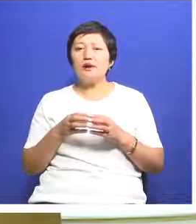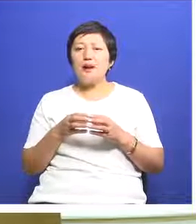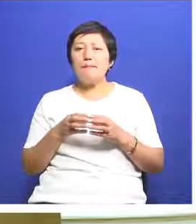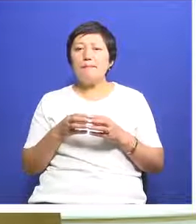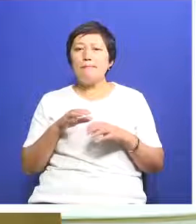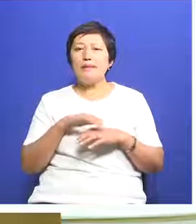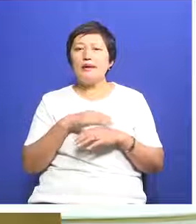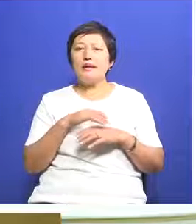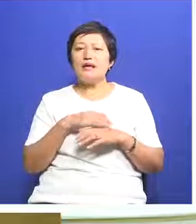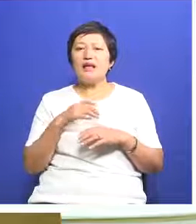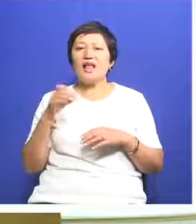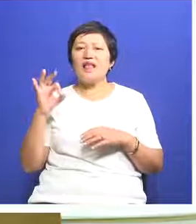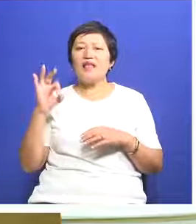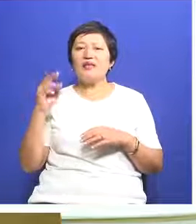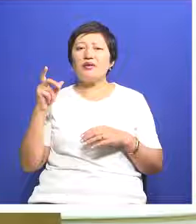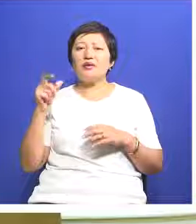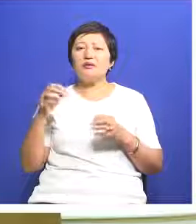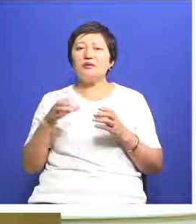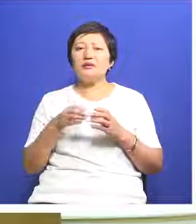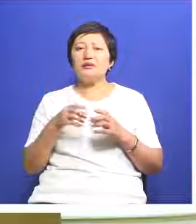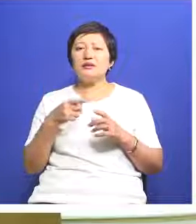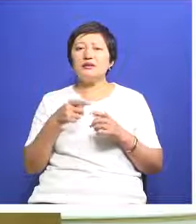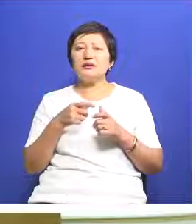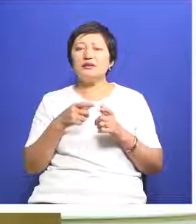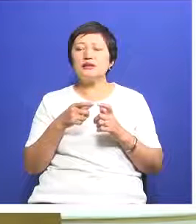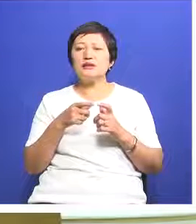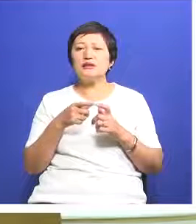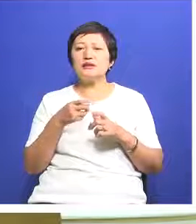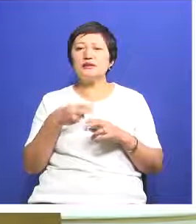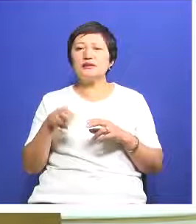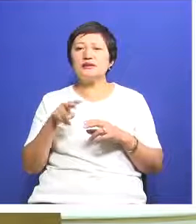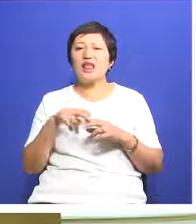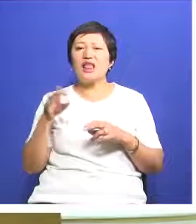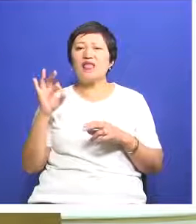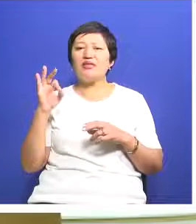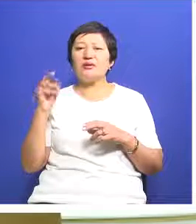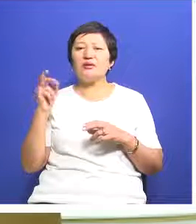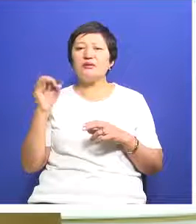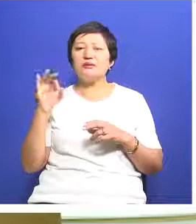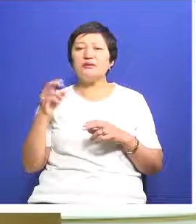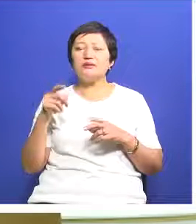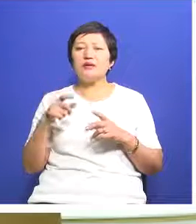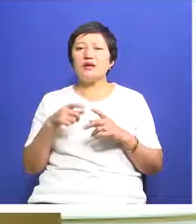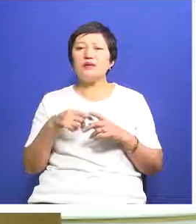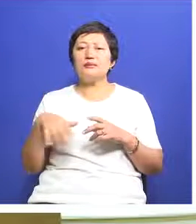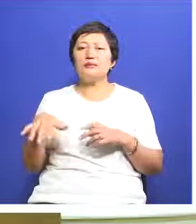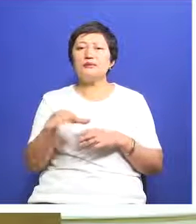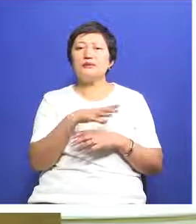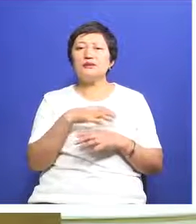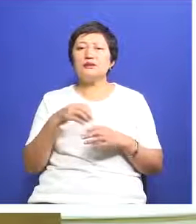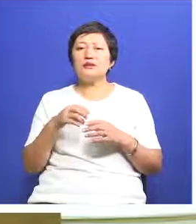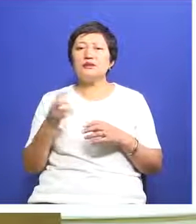Бәрекелді. Инфрақұрылым саласына келейікші. Инфрақұрылым саласына келген кезде бізде мынау